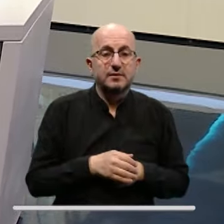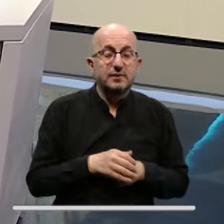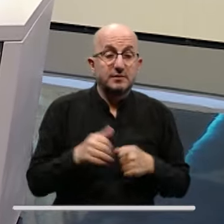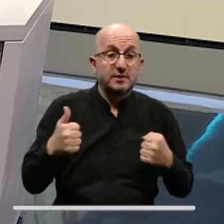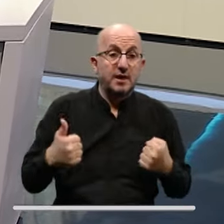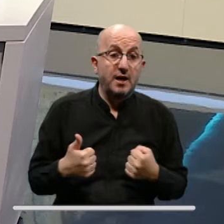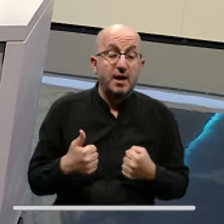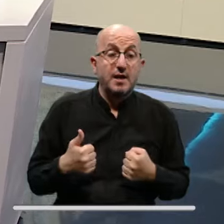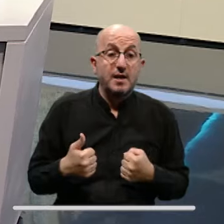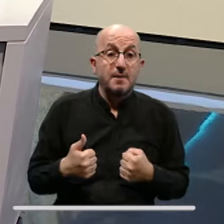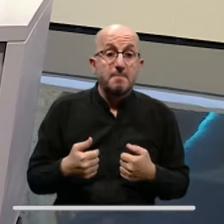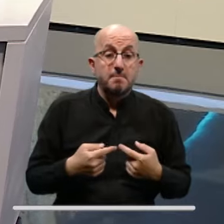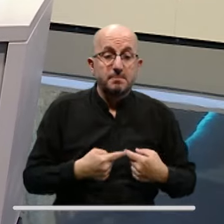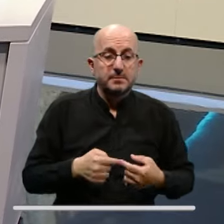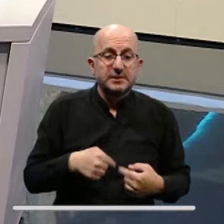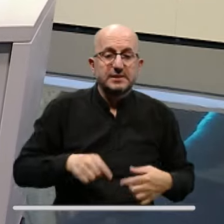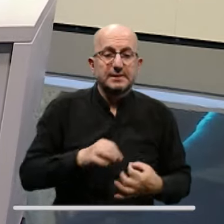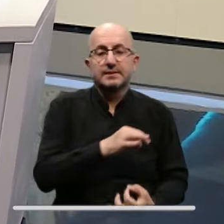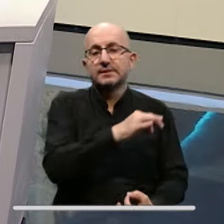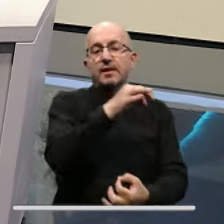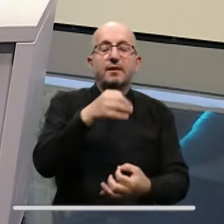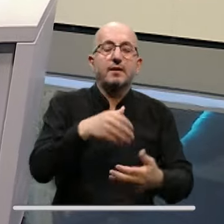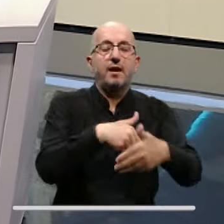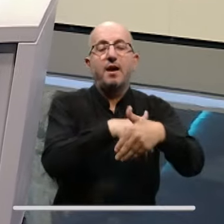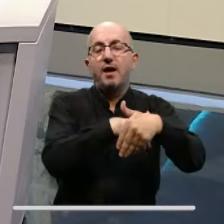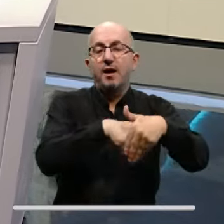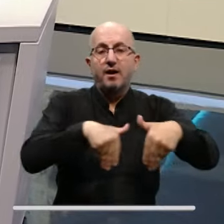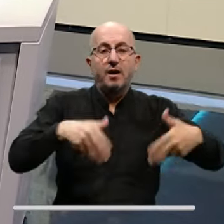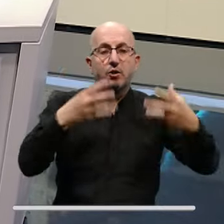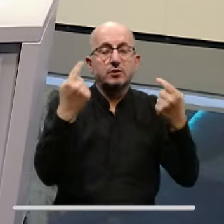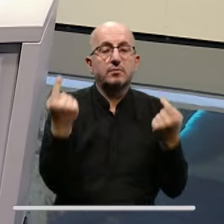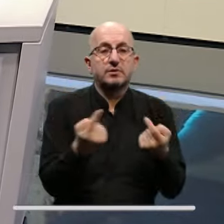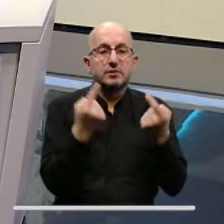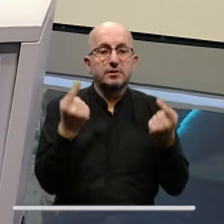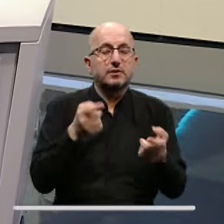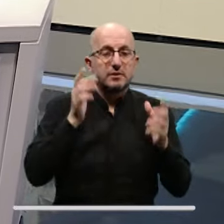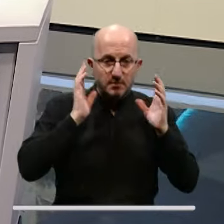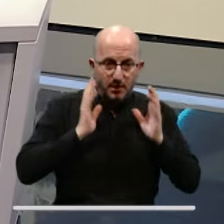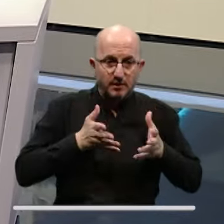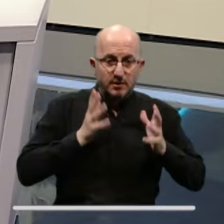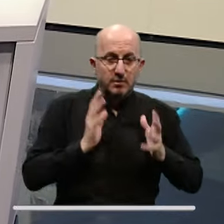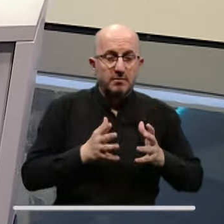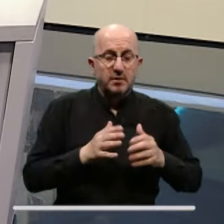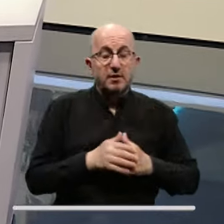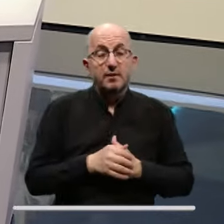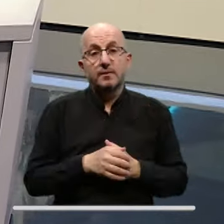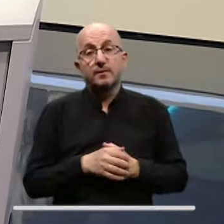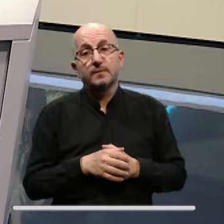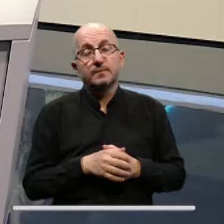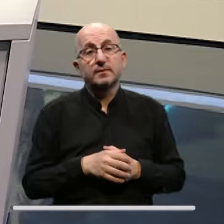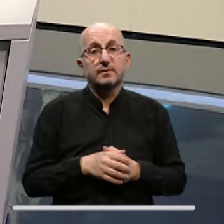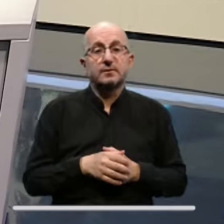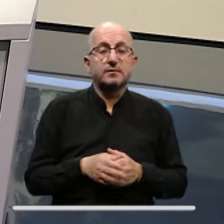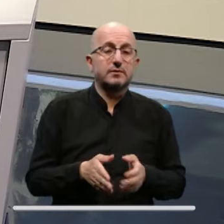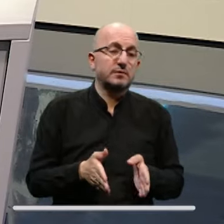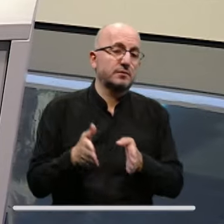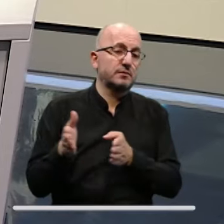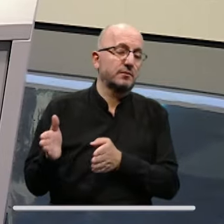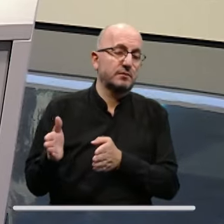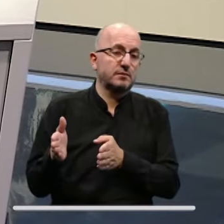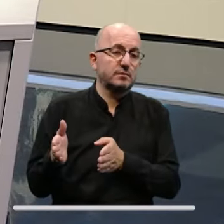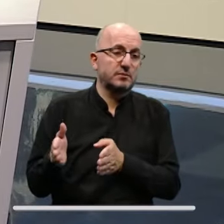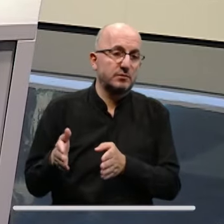bir şey. Biz insanlara engel olacak şekilde ibadet etmeyle alakalı bir şeyler söylüyoruz. Yoksa kenarda, köşede,